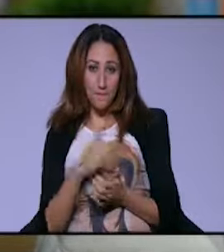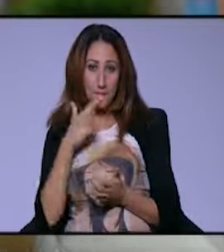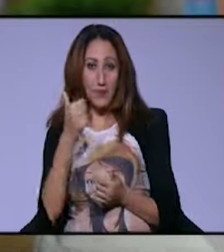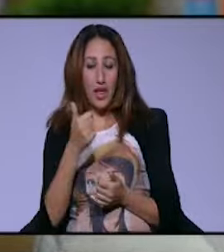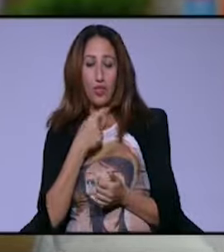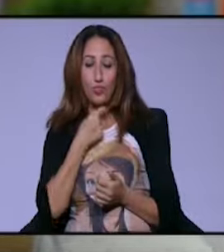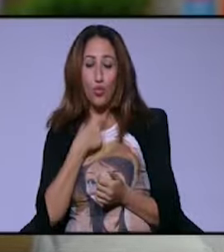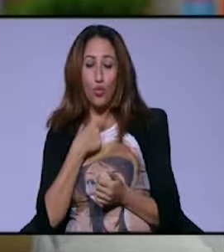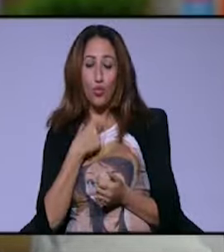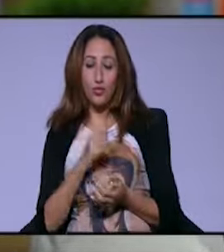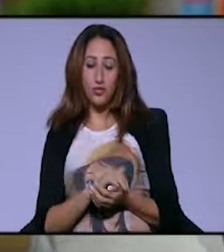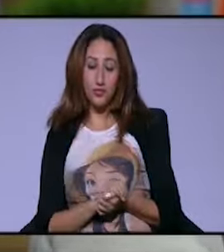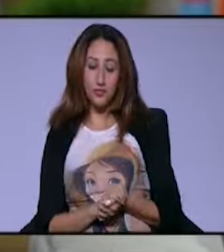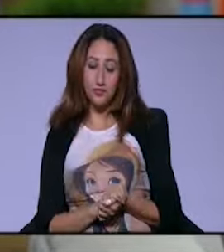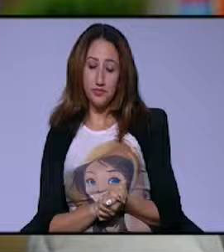جاء